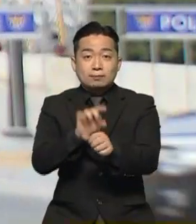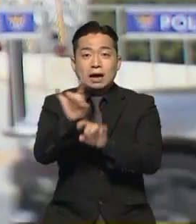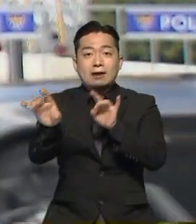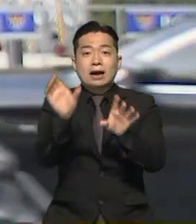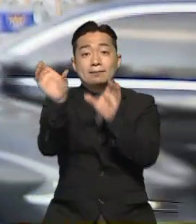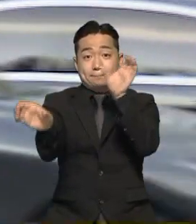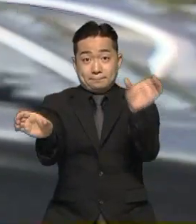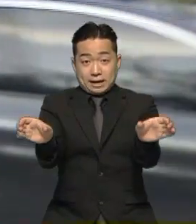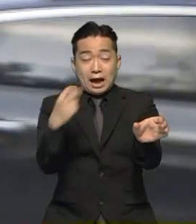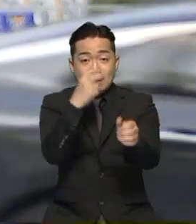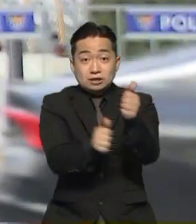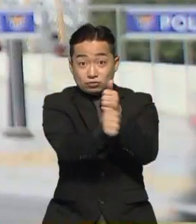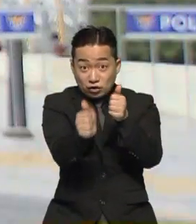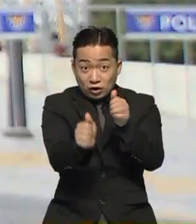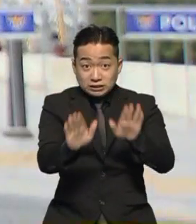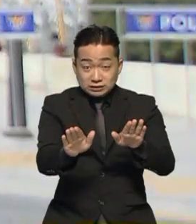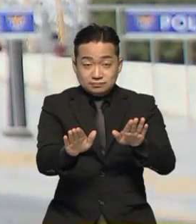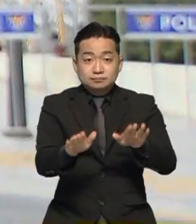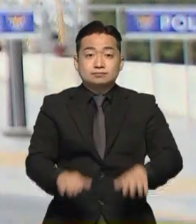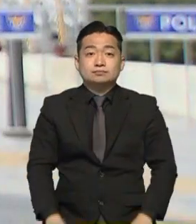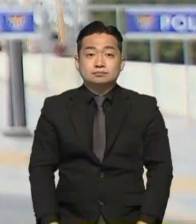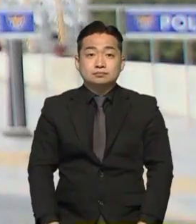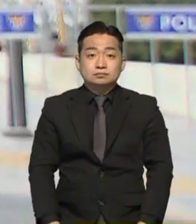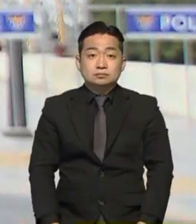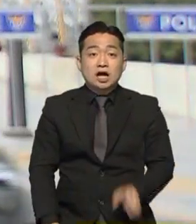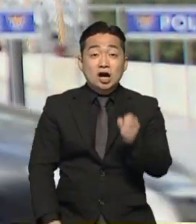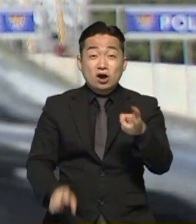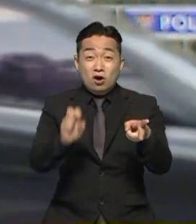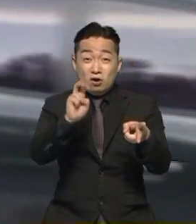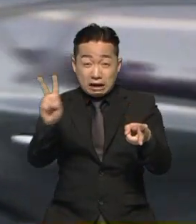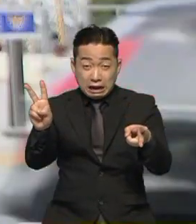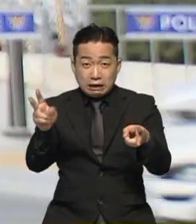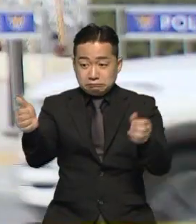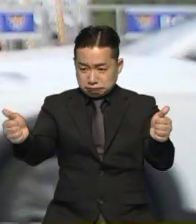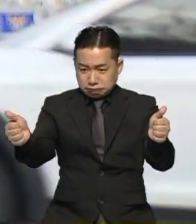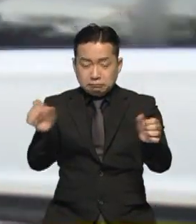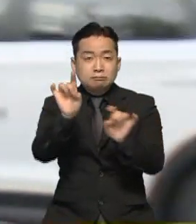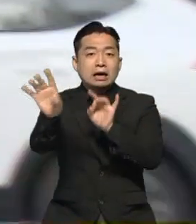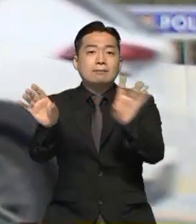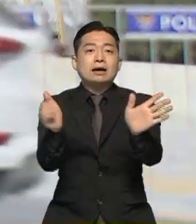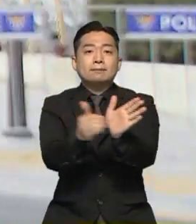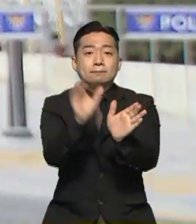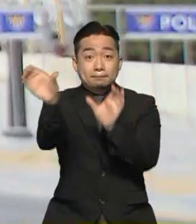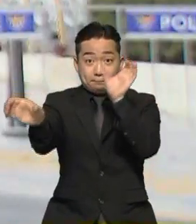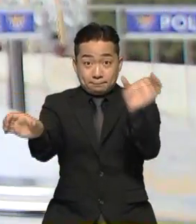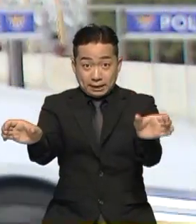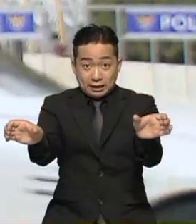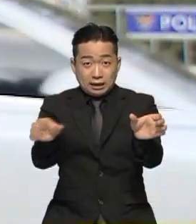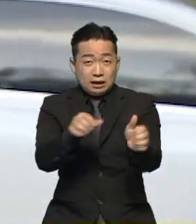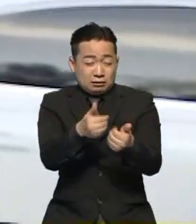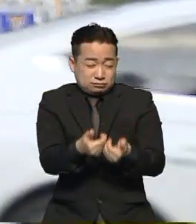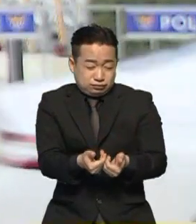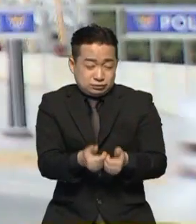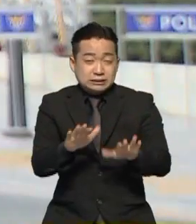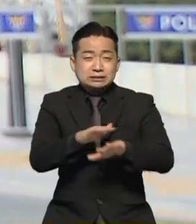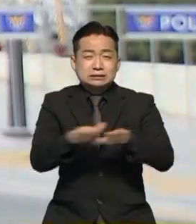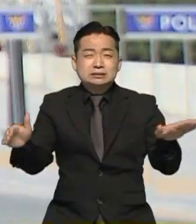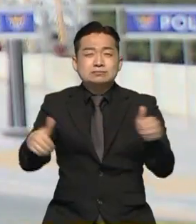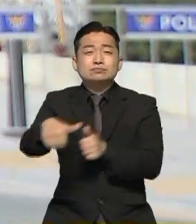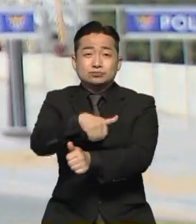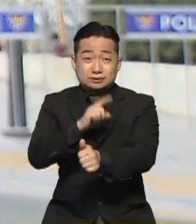결국 감사위원 자리를 현 정부와 새 정부가 하나씩 나눠 가지는 모양새로 인사권을 둘러싼 권력 갈등이 마무리되는